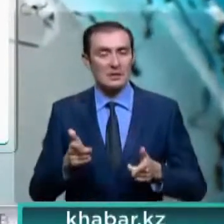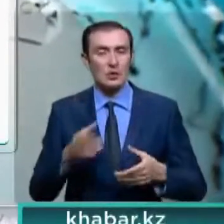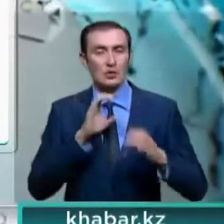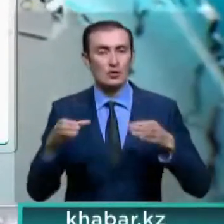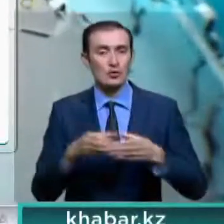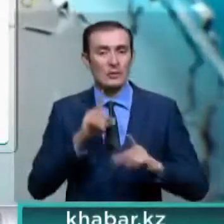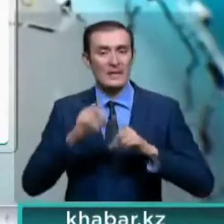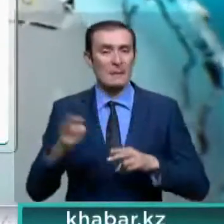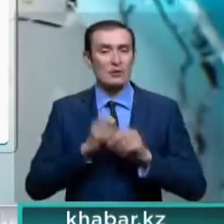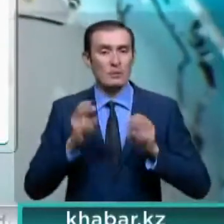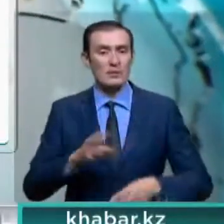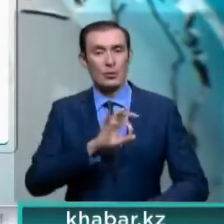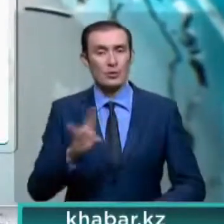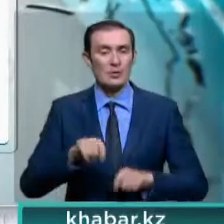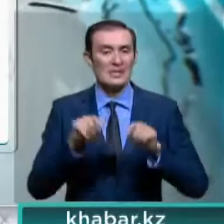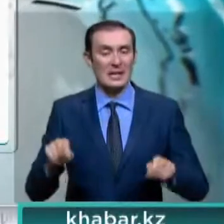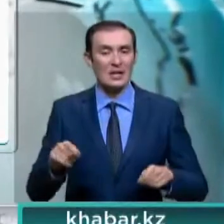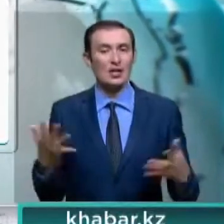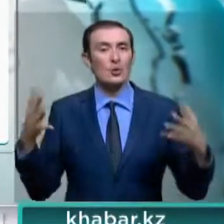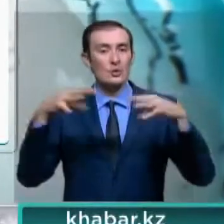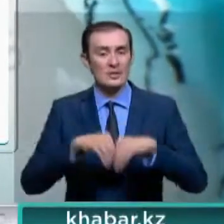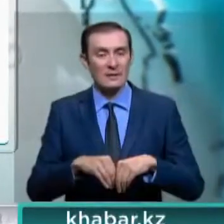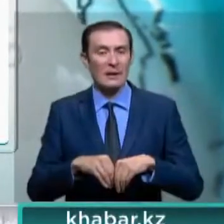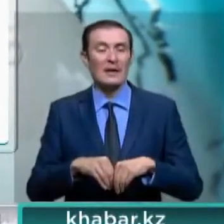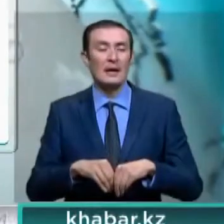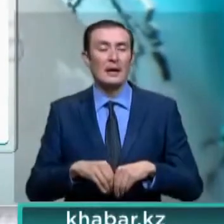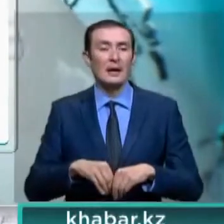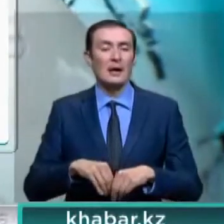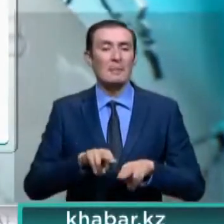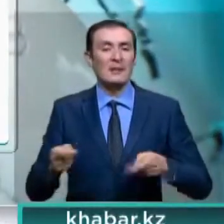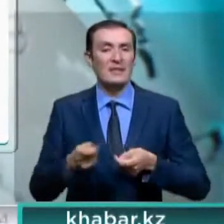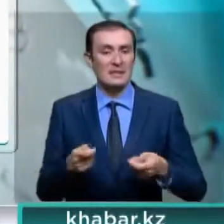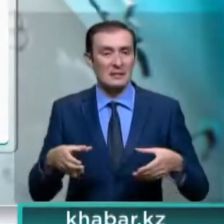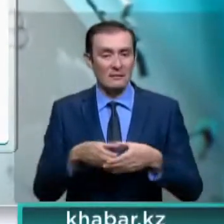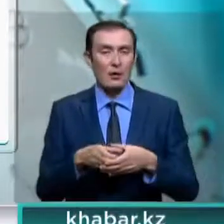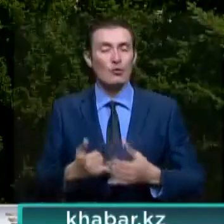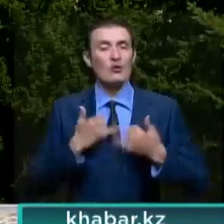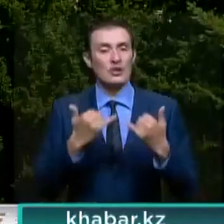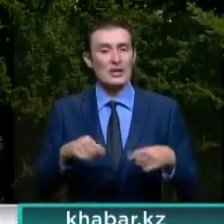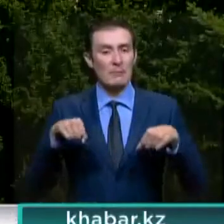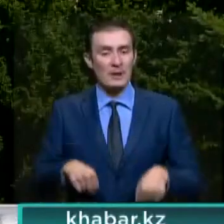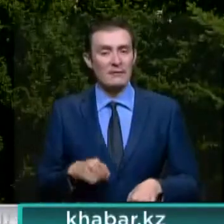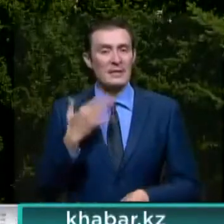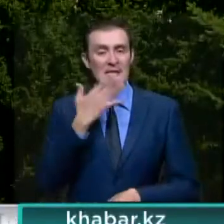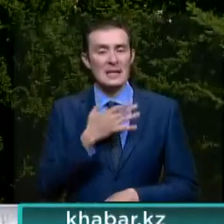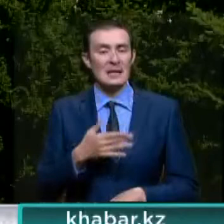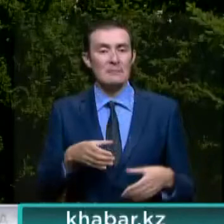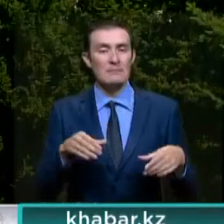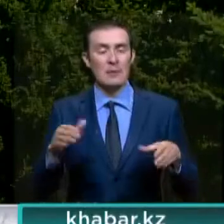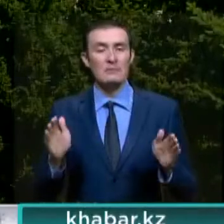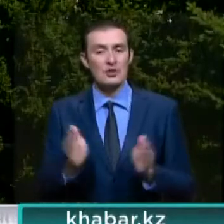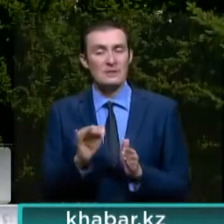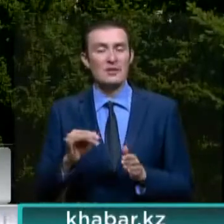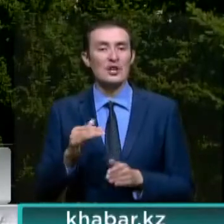Совета Безопасности ООН о создании инклюзивного и репрезентативного правительства, уважении прав национальных меньшинств и